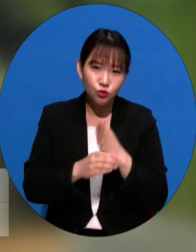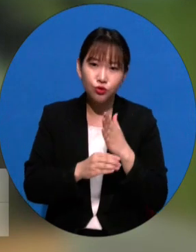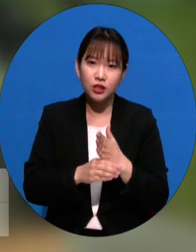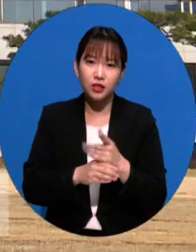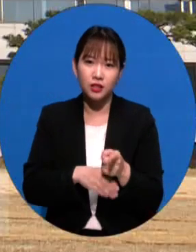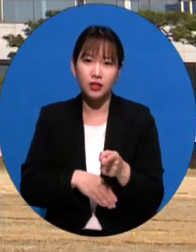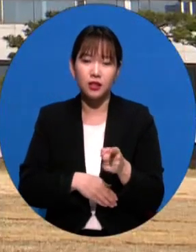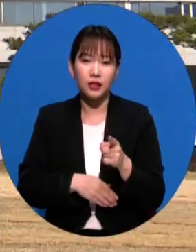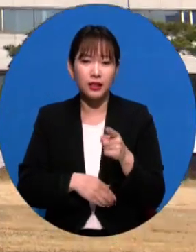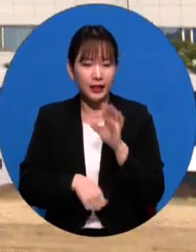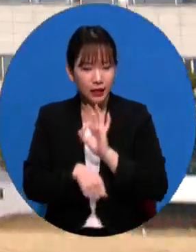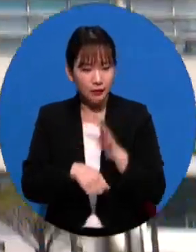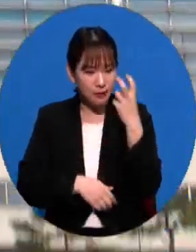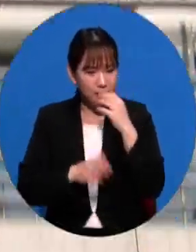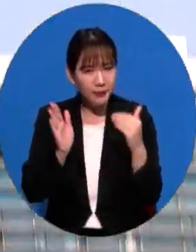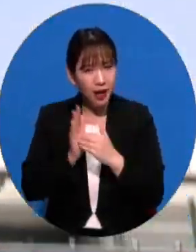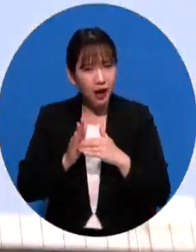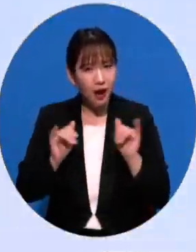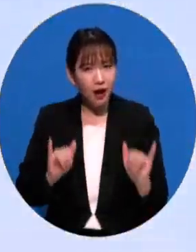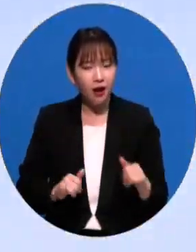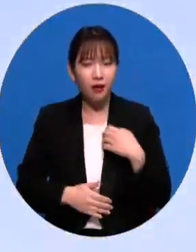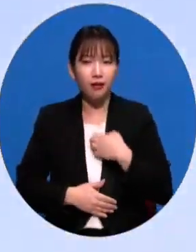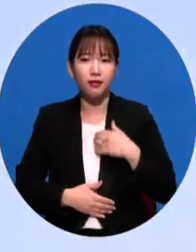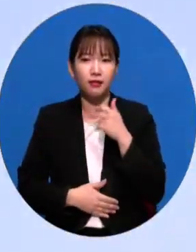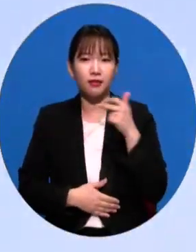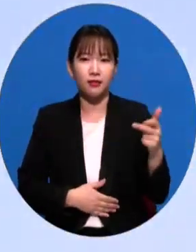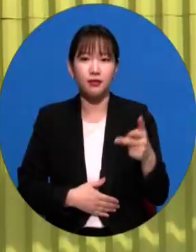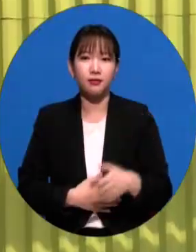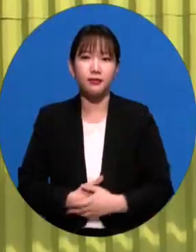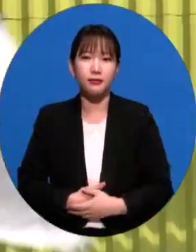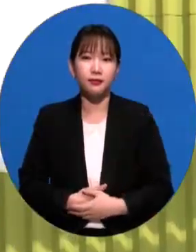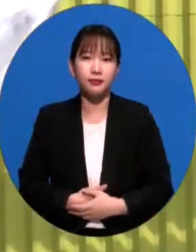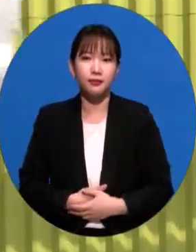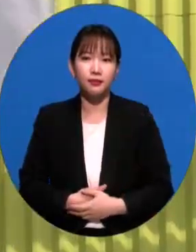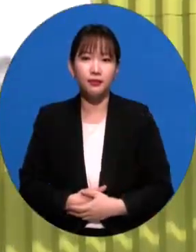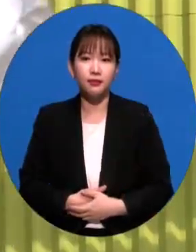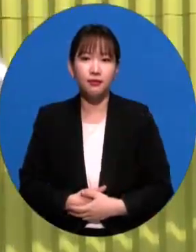감사로 끝나지 않을지 우려가 커지는 이유입니다. MBC 뉴스 박종호입니다.